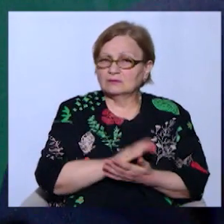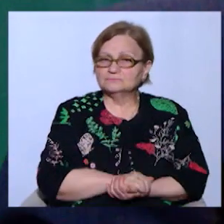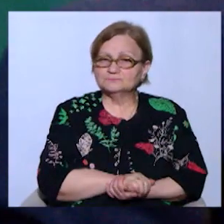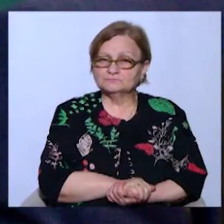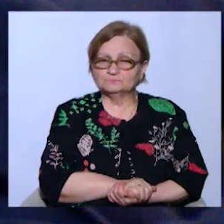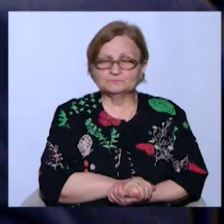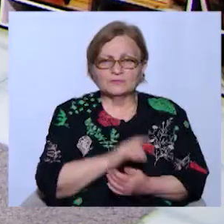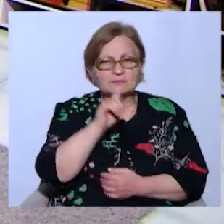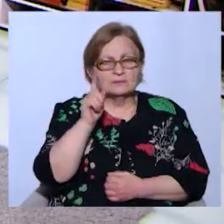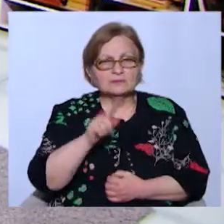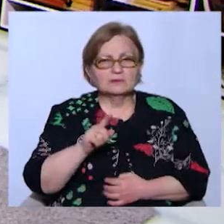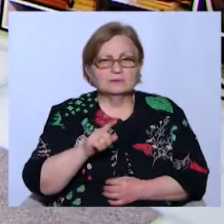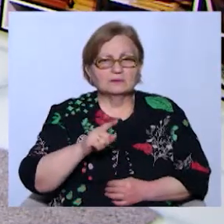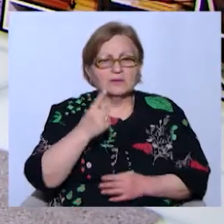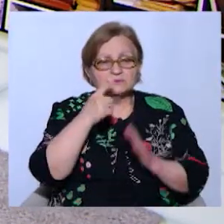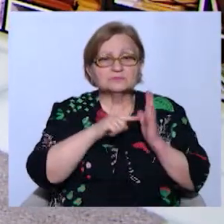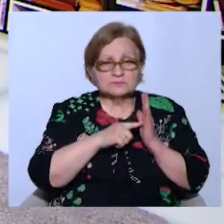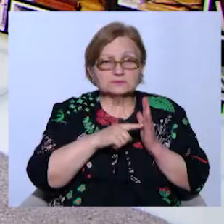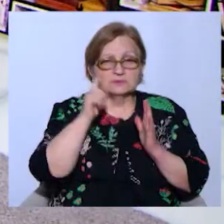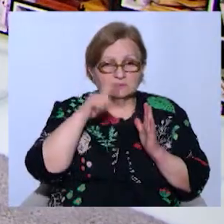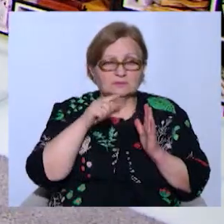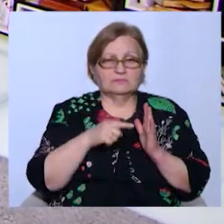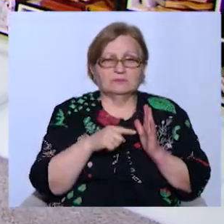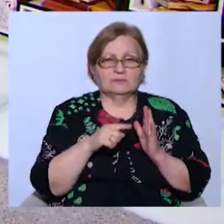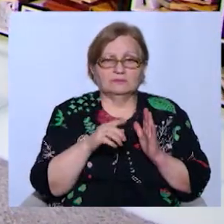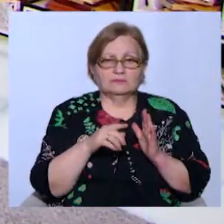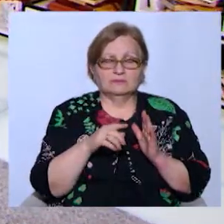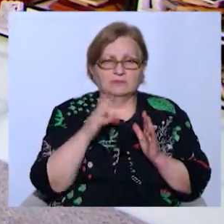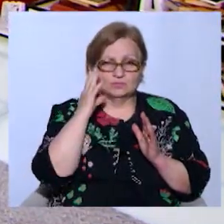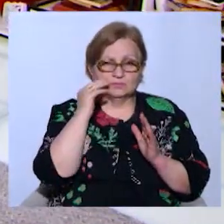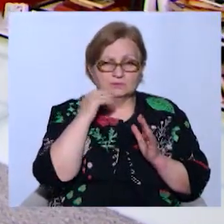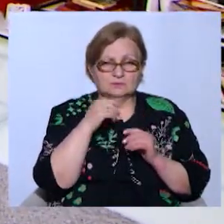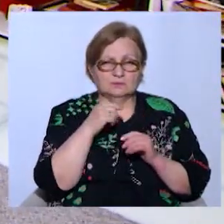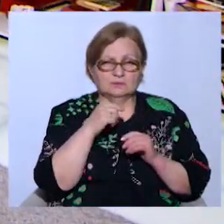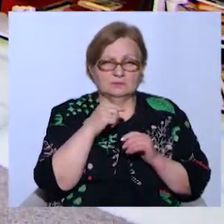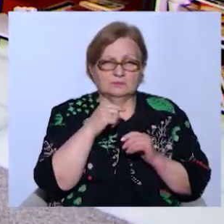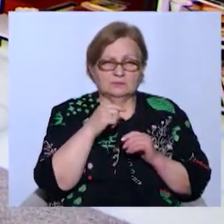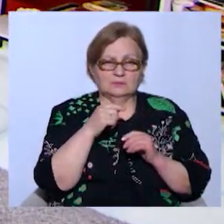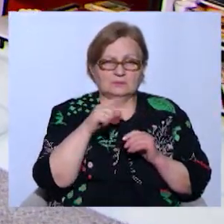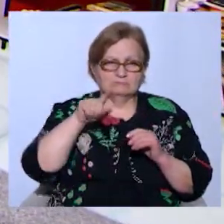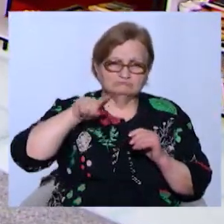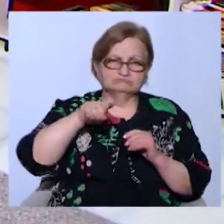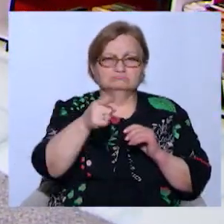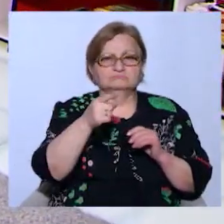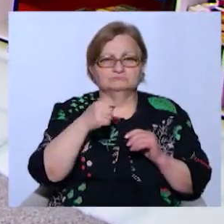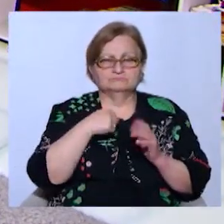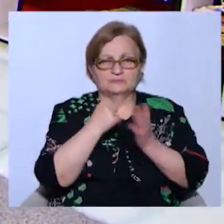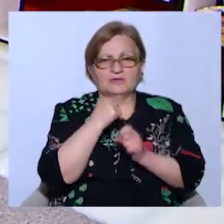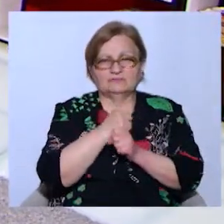ბუნებრივია ისმის კითხვა, ერთი წერტილი რა არის, გავიგე. წერტილი არის ის, როდესაც აი დაფაზე დაუშვი